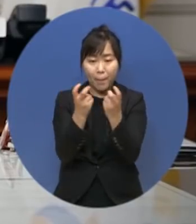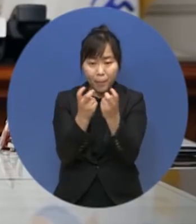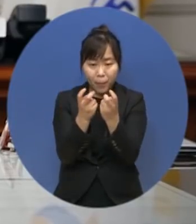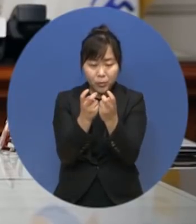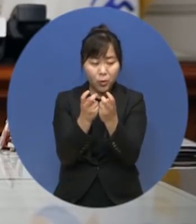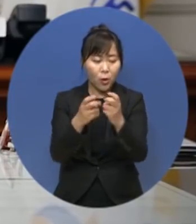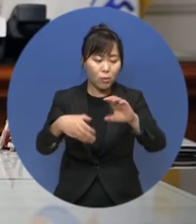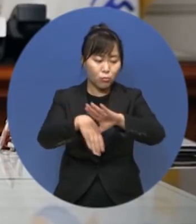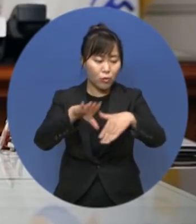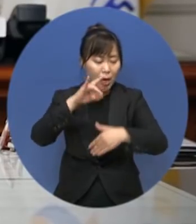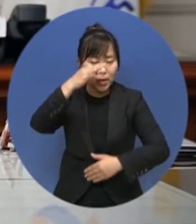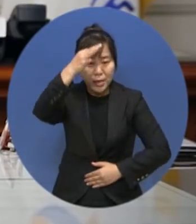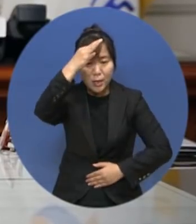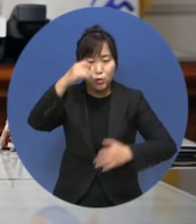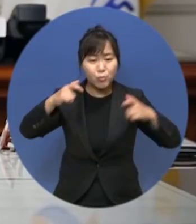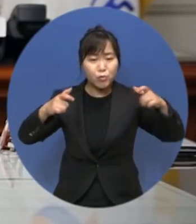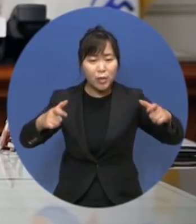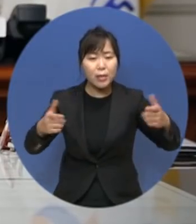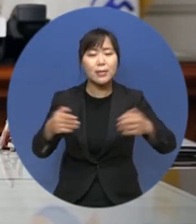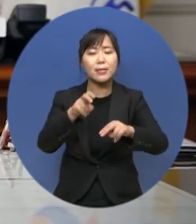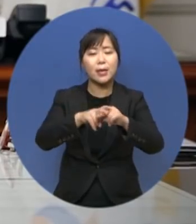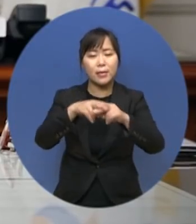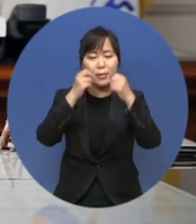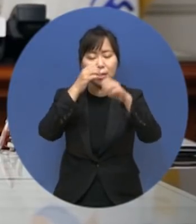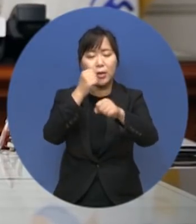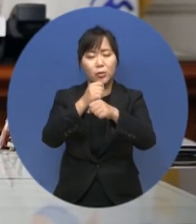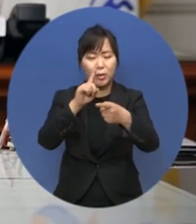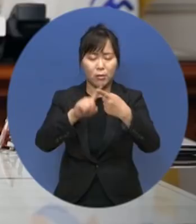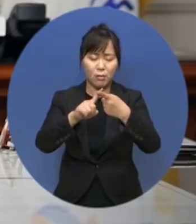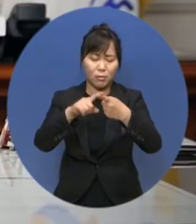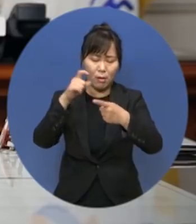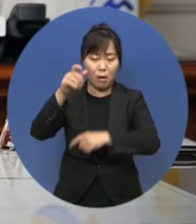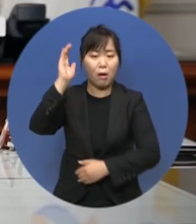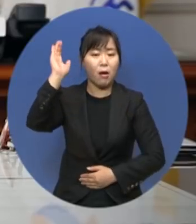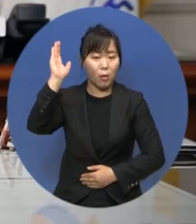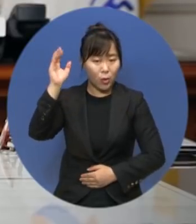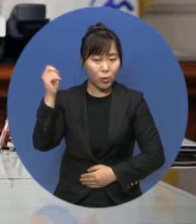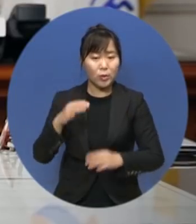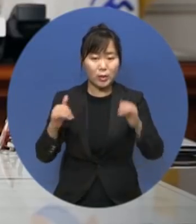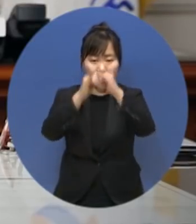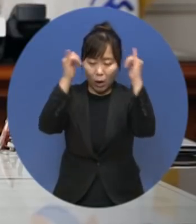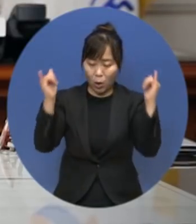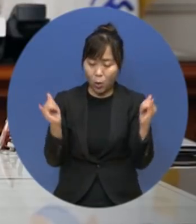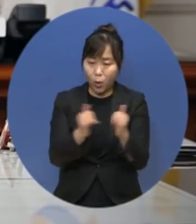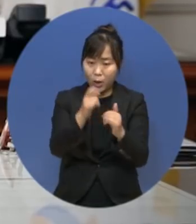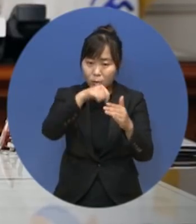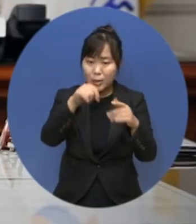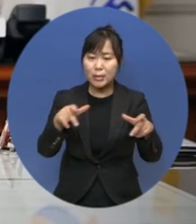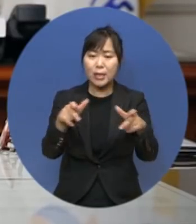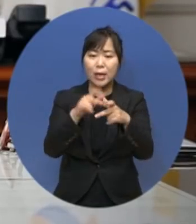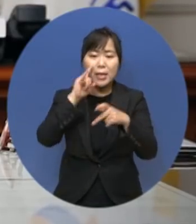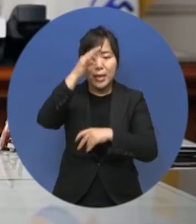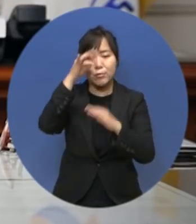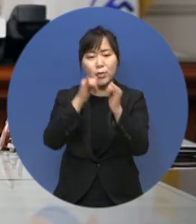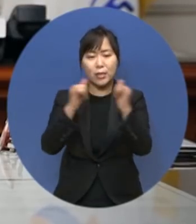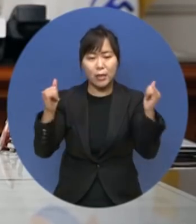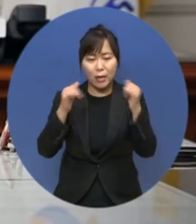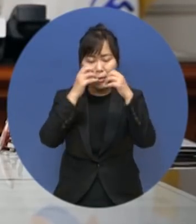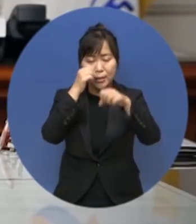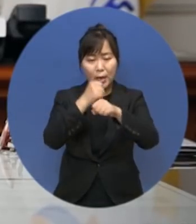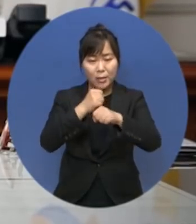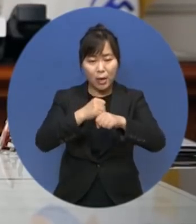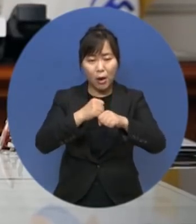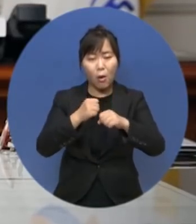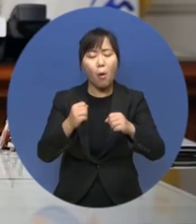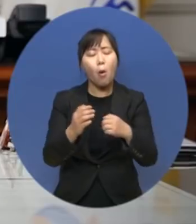방안에서 문화예술 분야의 일자리 창출을 강조하고 있고, 사회적으로도 장애 예술인의 창작